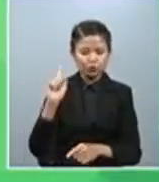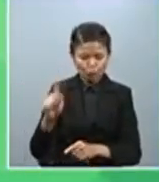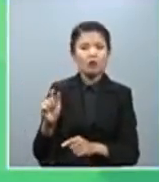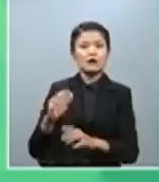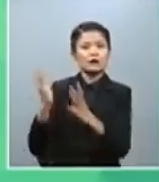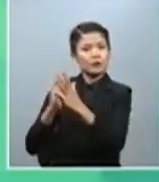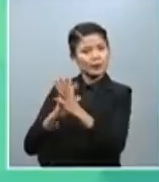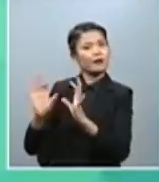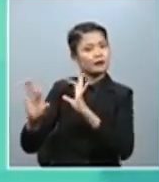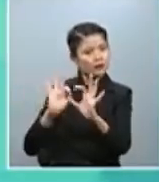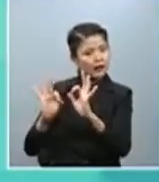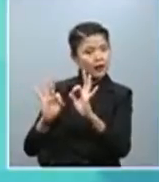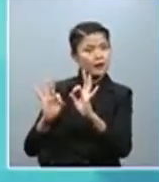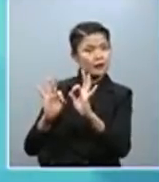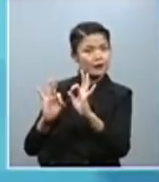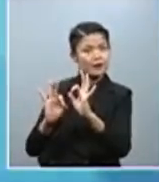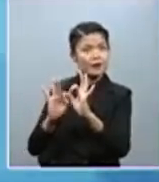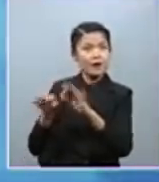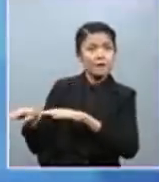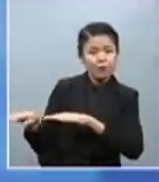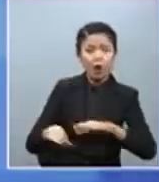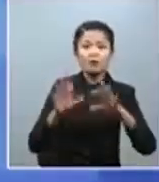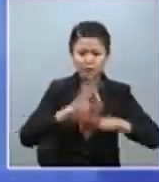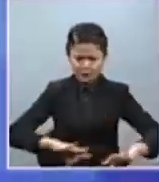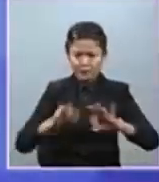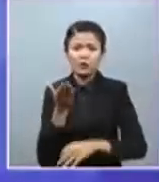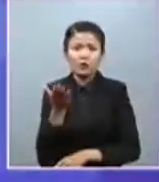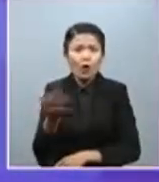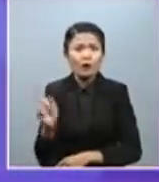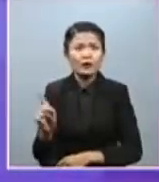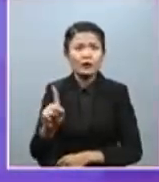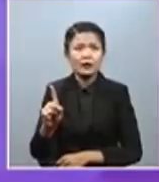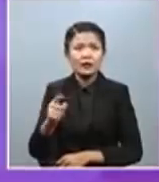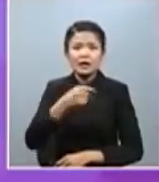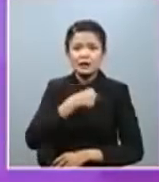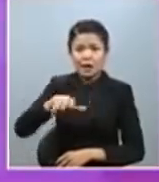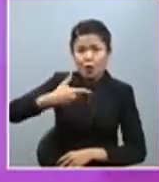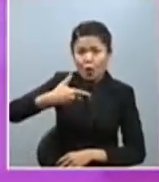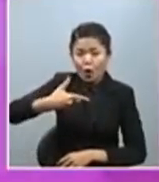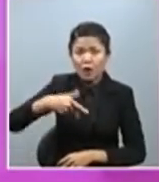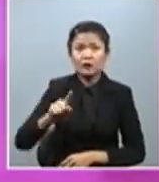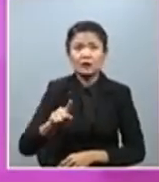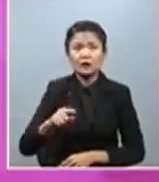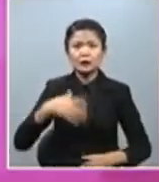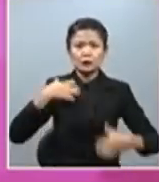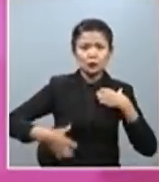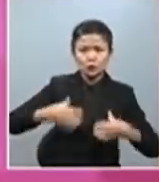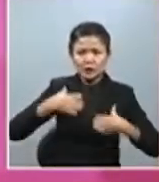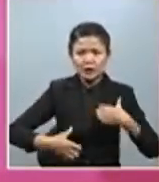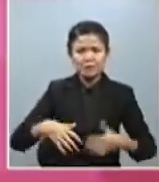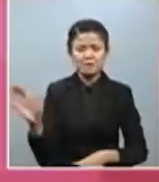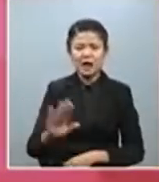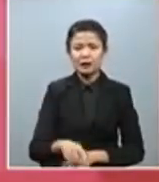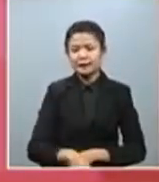แต่คนนี้จะไปผมมีข้อเตรียมตัวอยู่ข้อเดียวขอร้องเลย ยังไงก็อาจารย์ กรุณาอย่าใจร้อนอย่าขี้งุดหงิดอย ่ าขี้ง